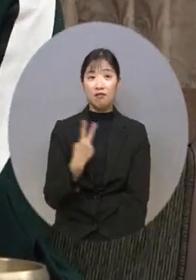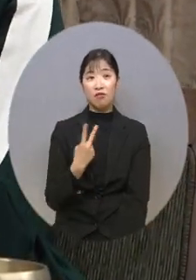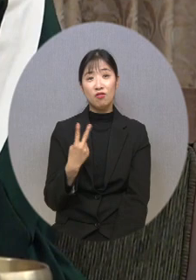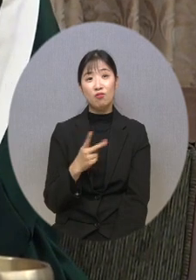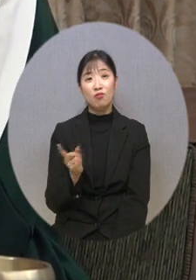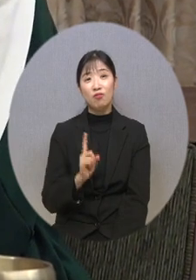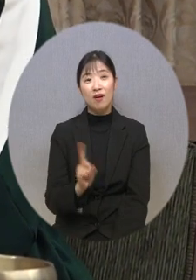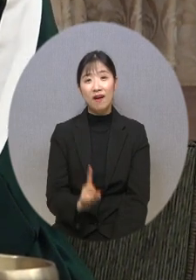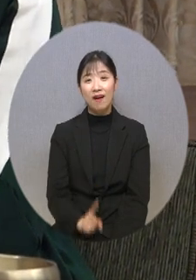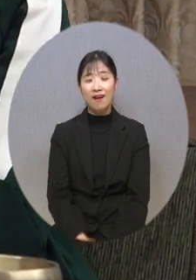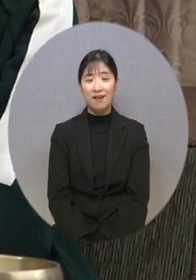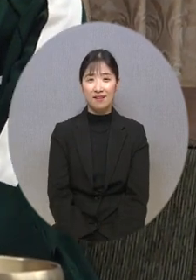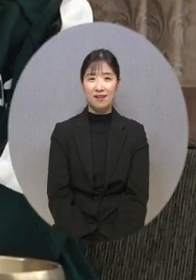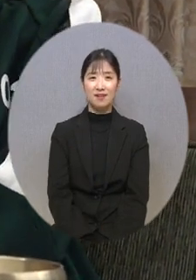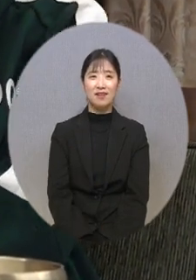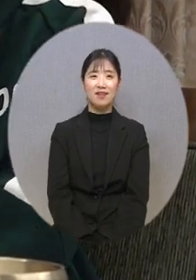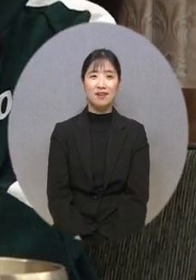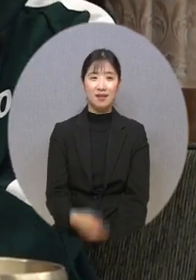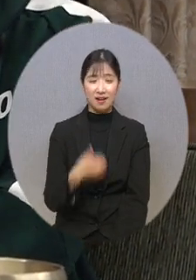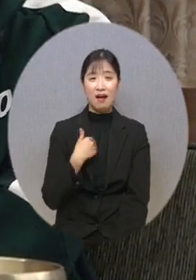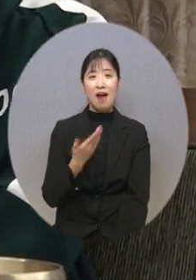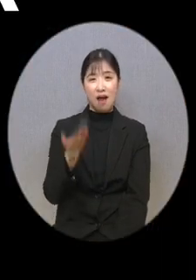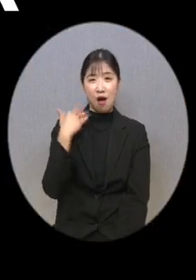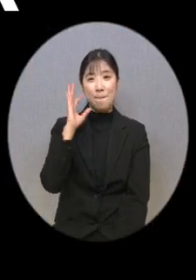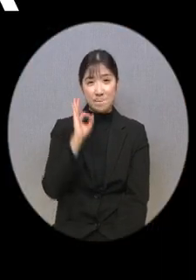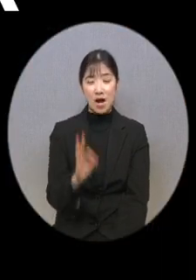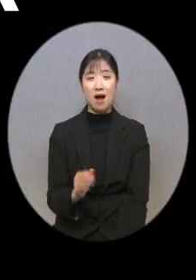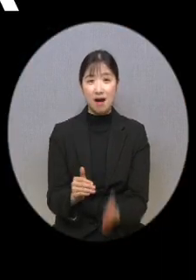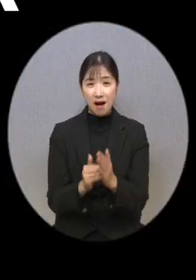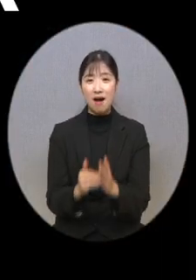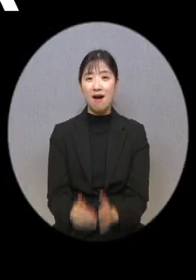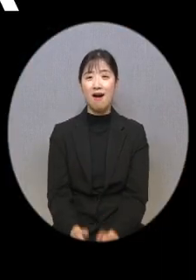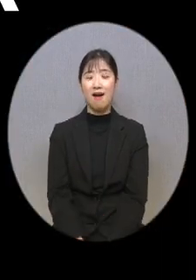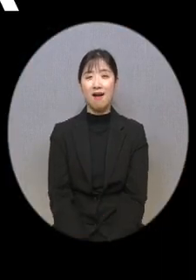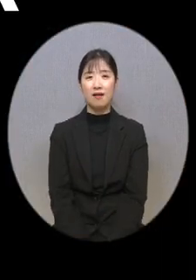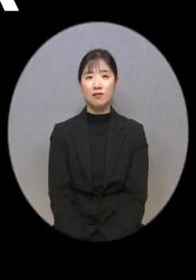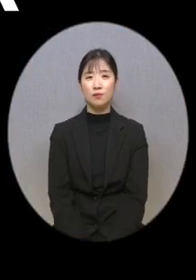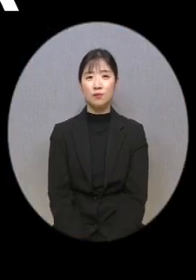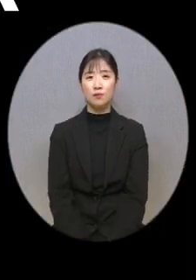저 죄송한데요. 저희가 분명히 아까 봤을 때